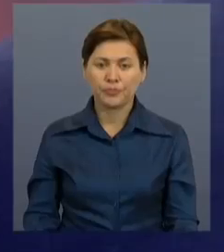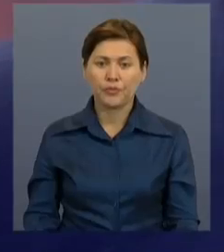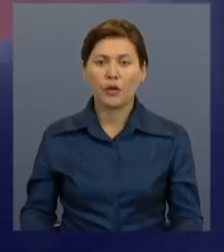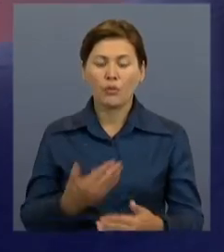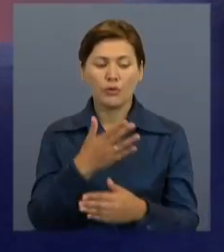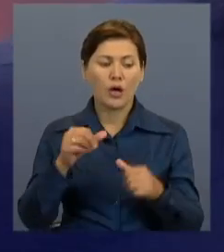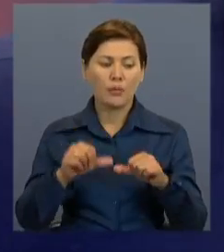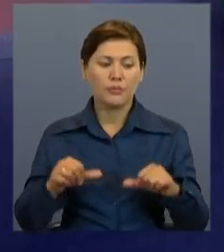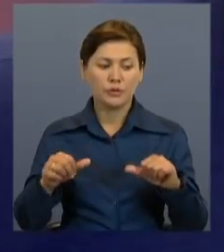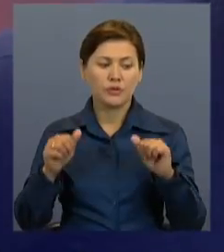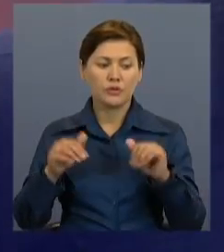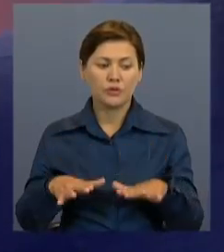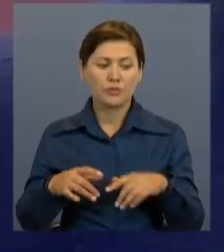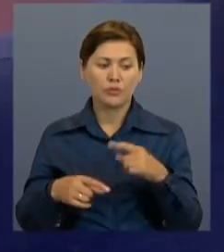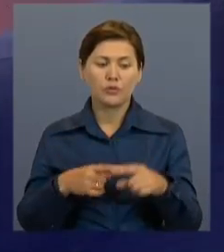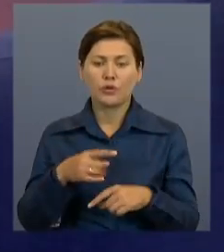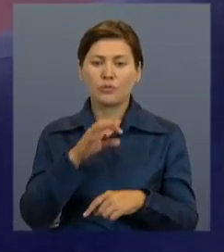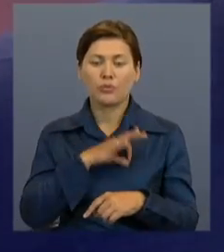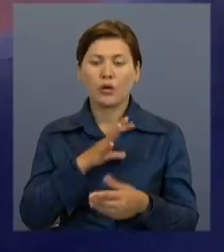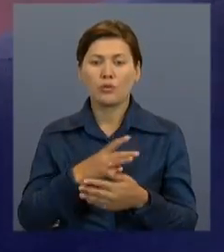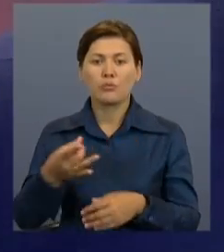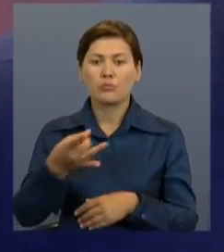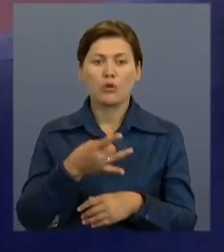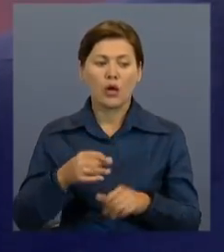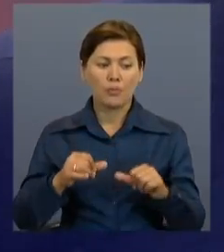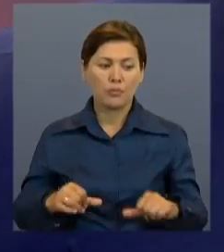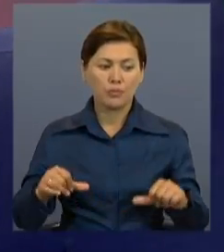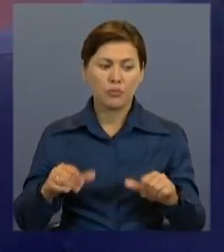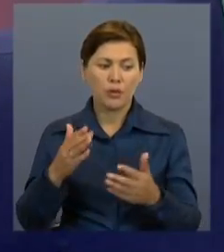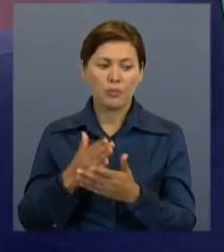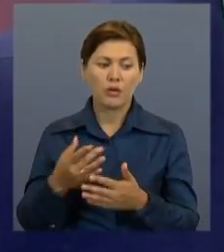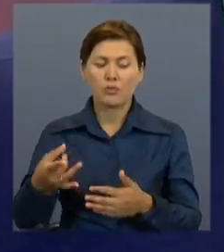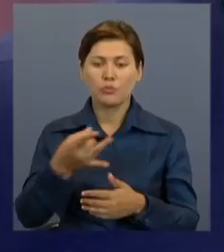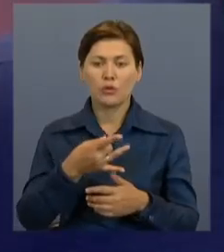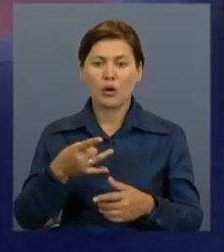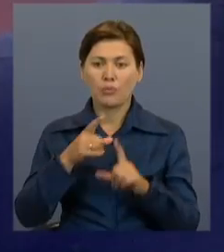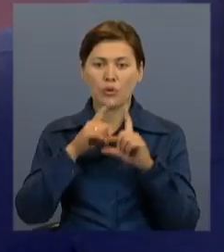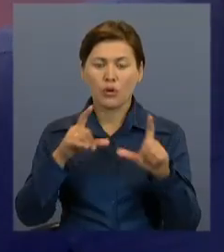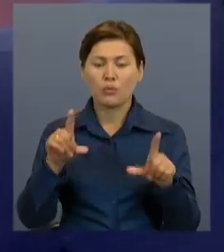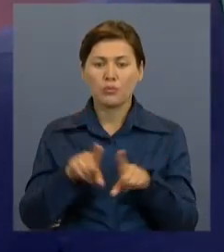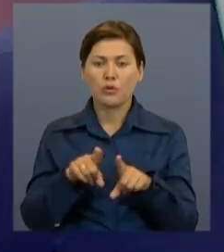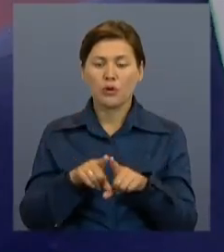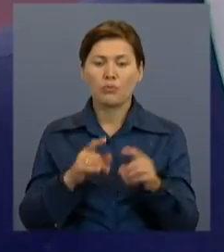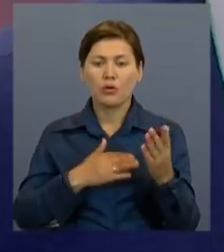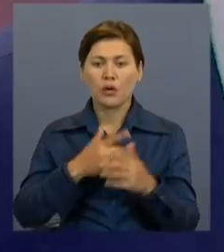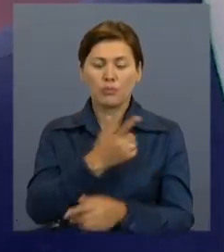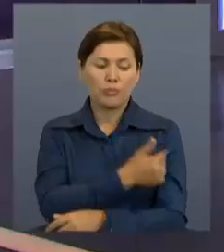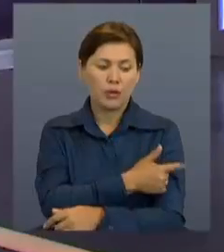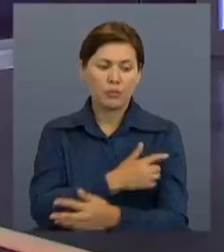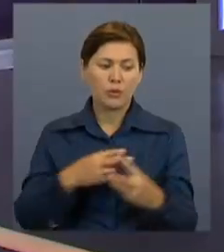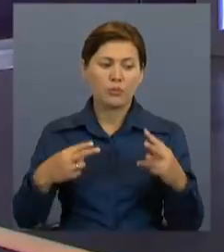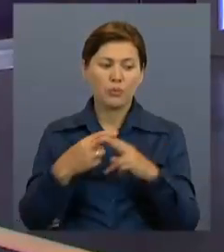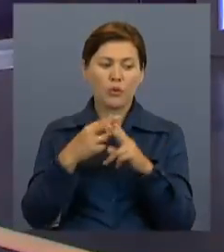комиссияның шешімі арқылы іске асады. Мысалы, республикалық комиссия бар, олар республикалық мекемелерге жоғары медициналық